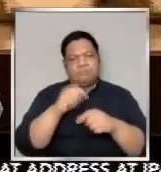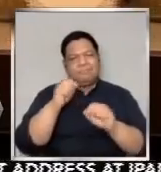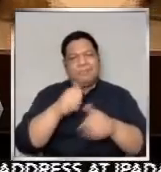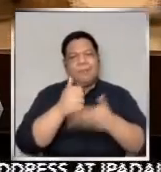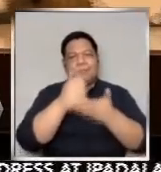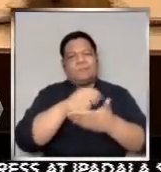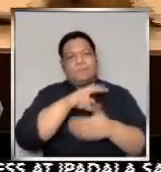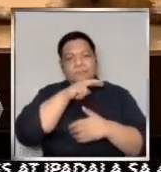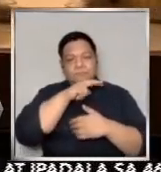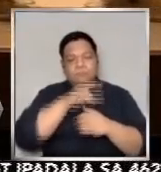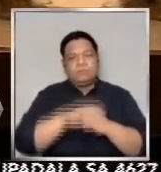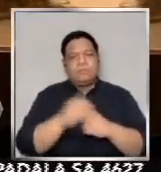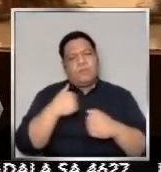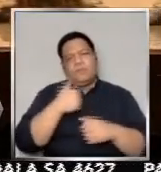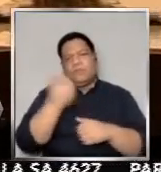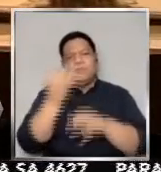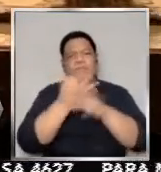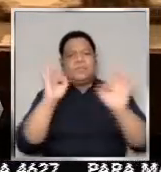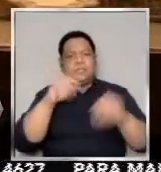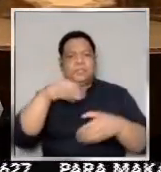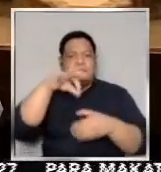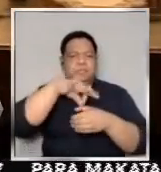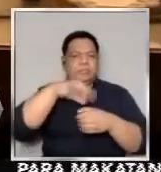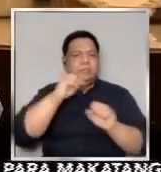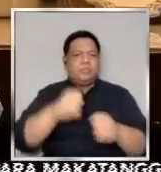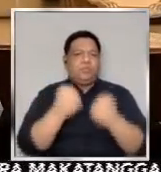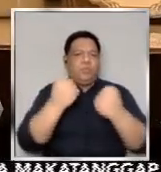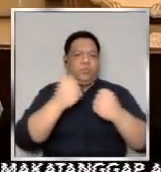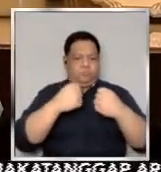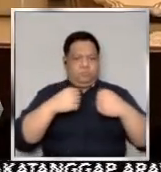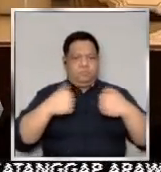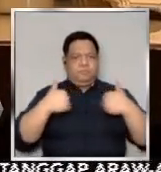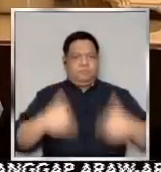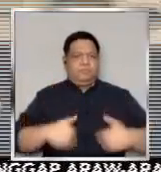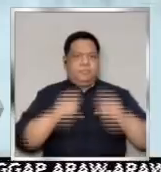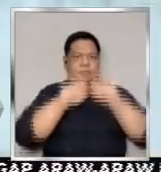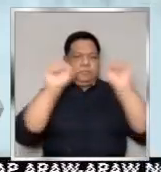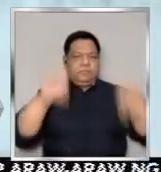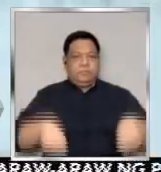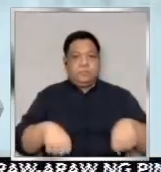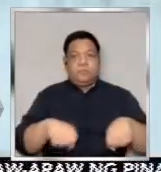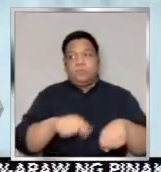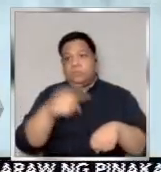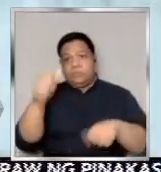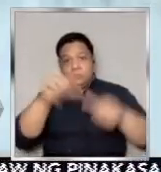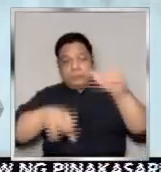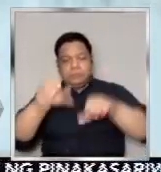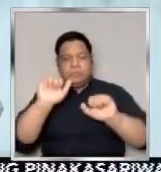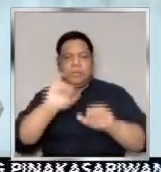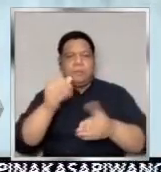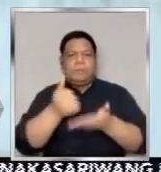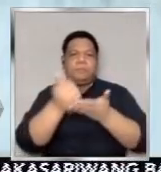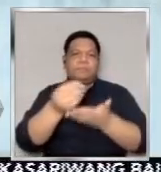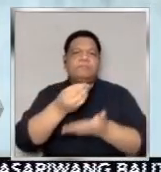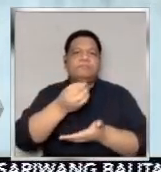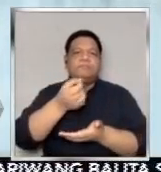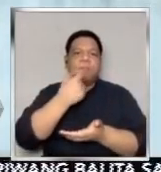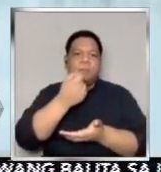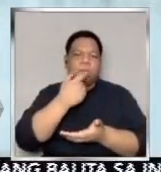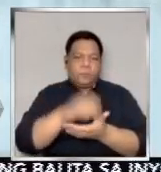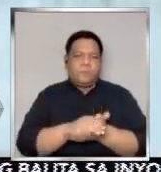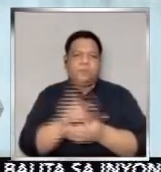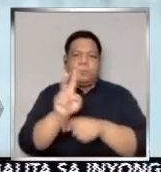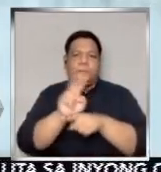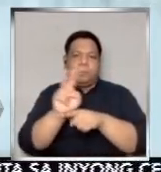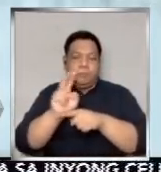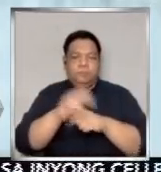daw ng immune system. Pati mga therapist, paiinumin din ang mga ganitong supplements. Sana payagan na rin po kami magbukas kasi po handa kaming